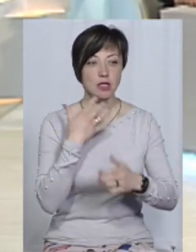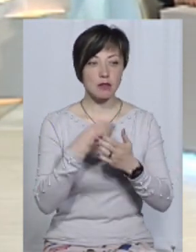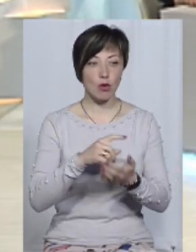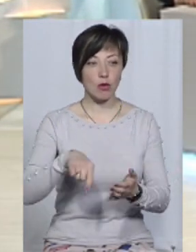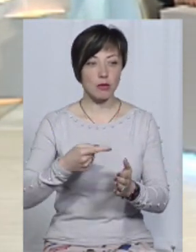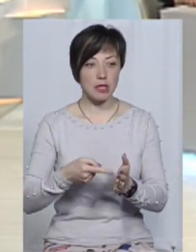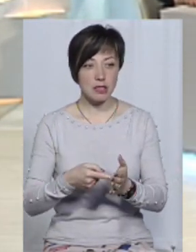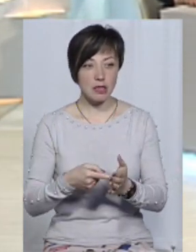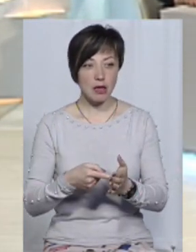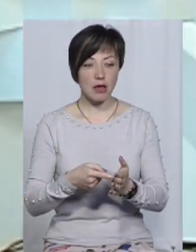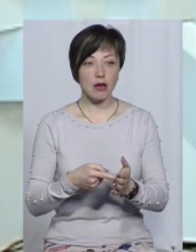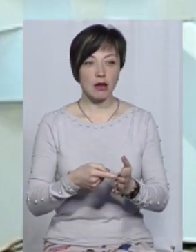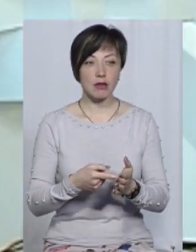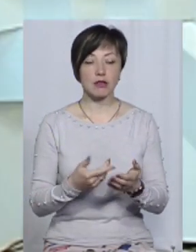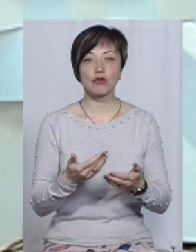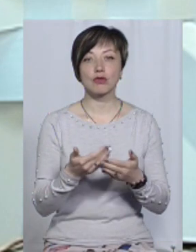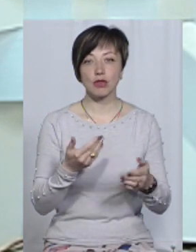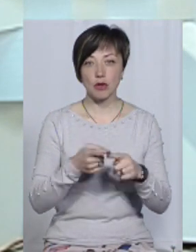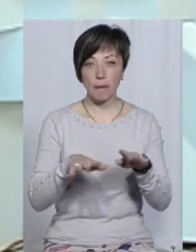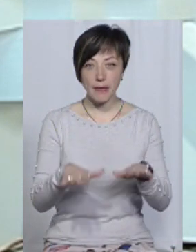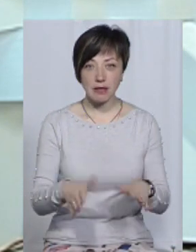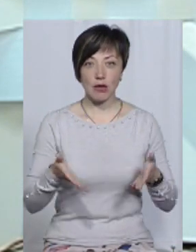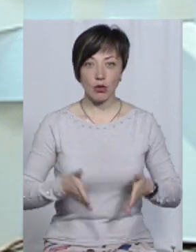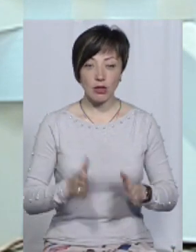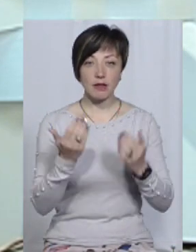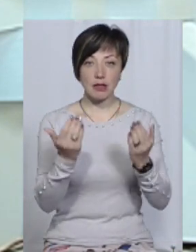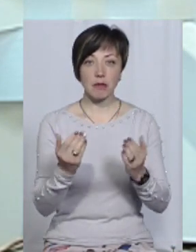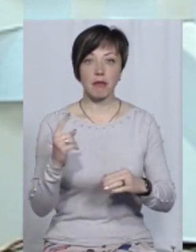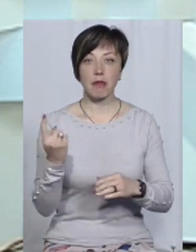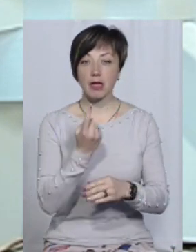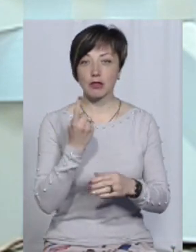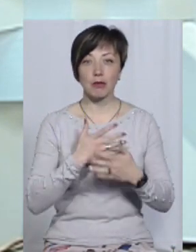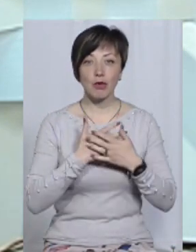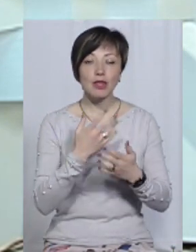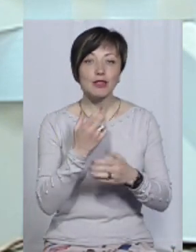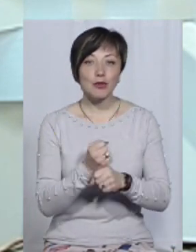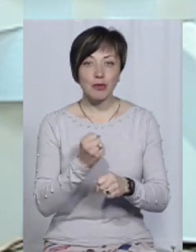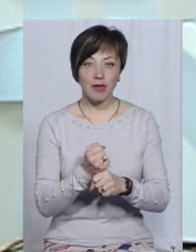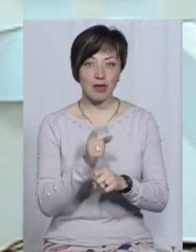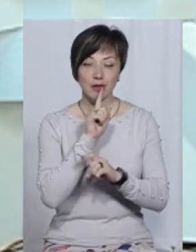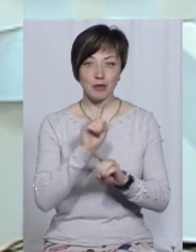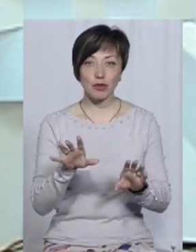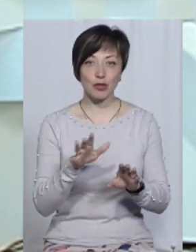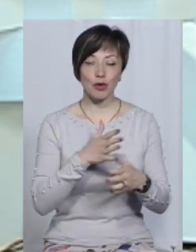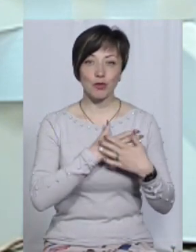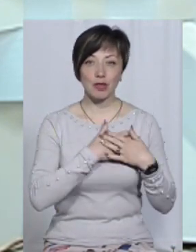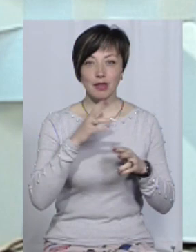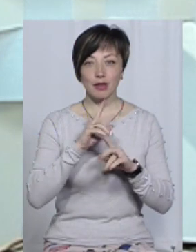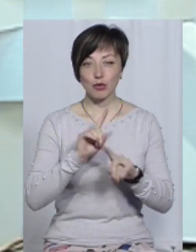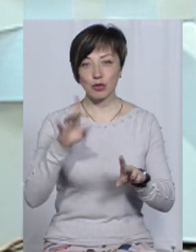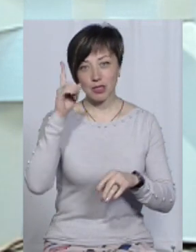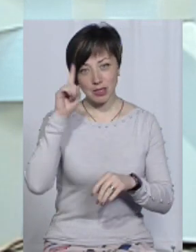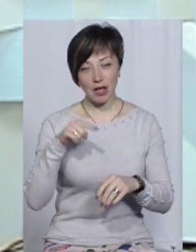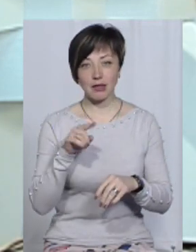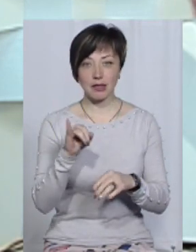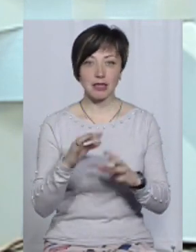міста, з чого починається батьківщина? З того місця, де ти народився, де ти перший подих зробив. Як ти його не будеш любити, не будеш знати,